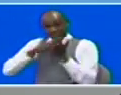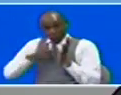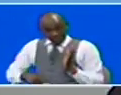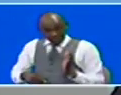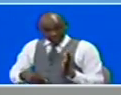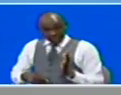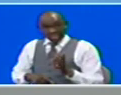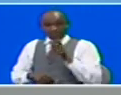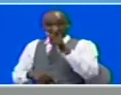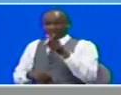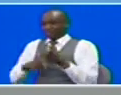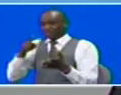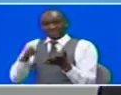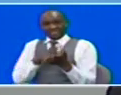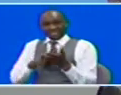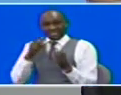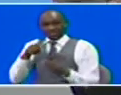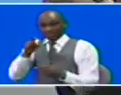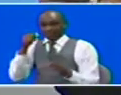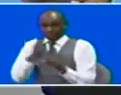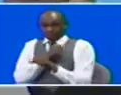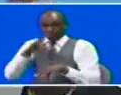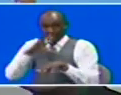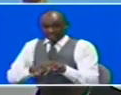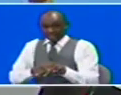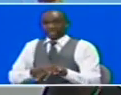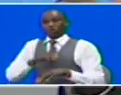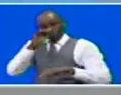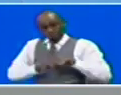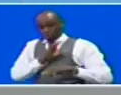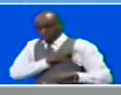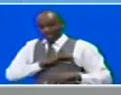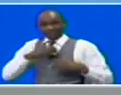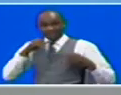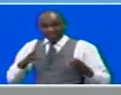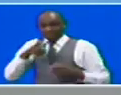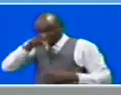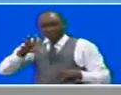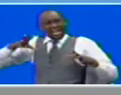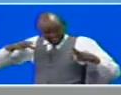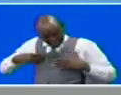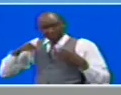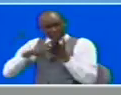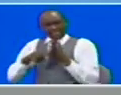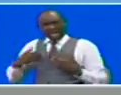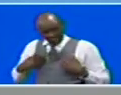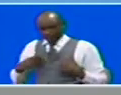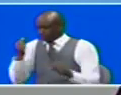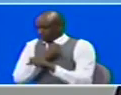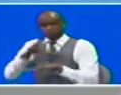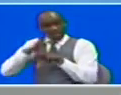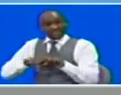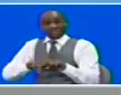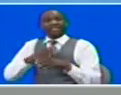kwamba hauwezi pata ile tunaita certificate ya good conduct, kwani umeshakiri, umeshakubali. Kwa hivyo